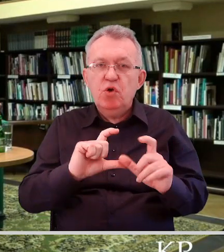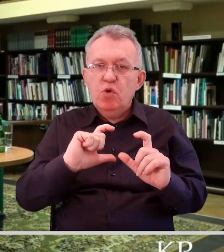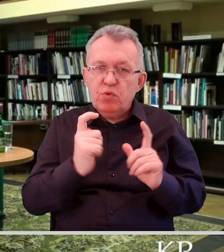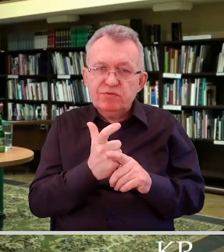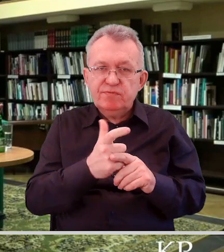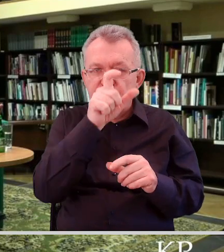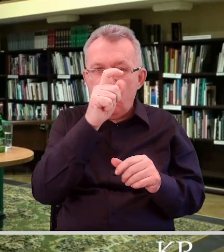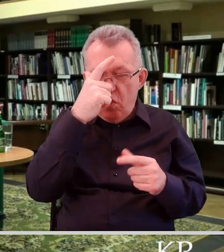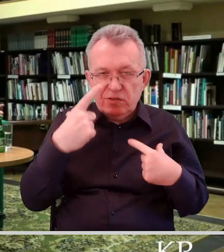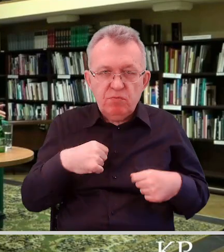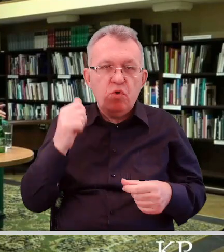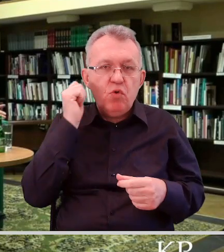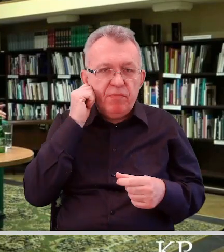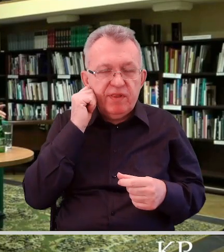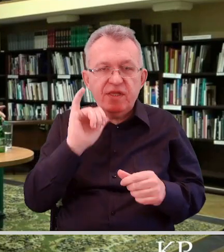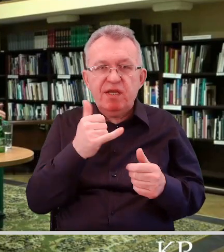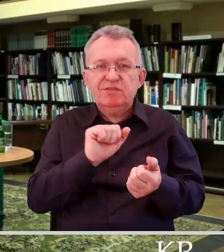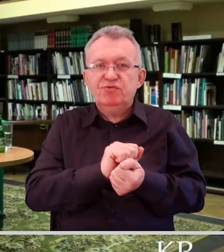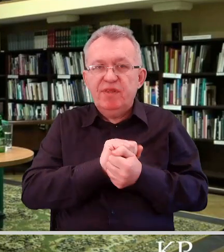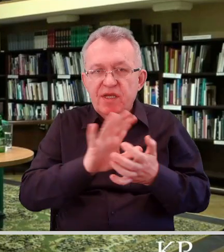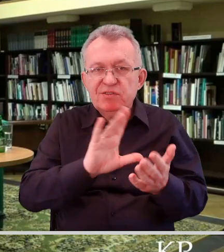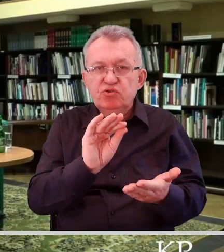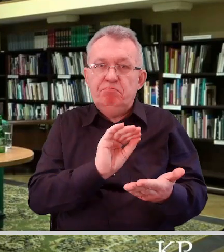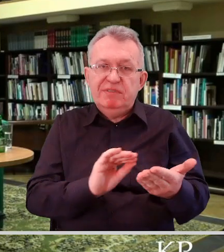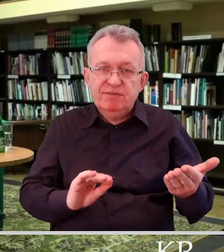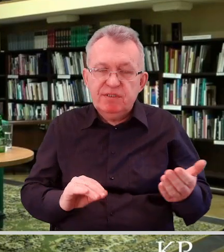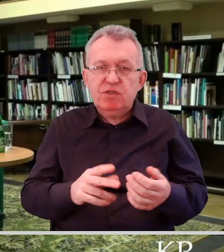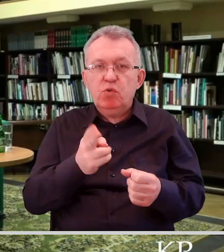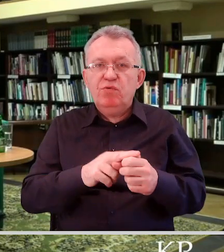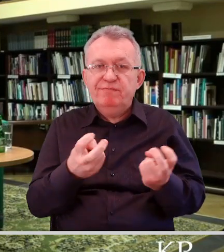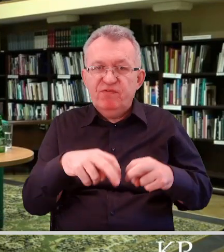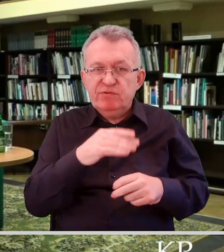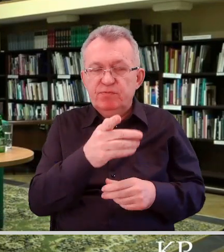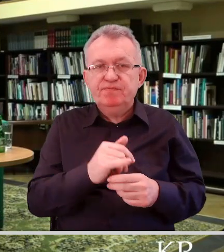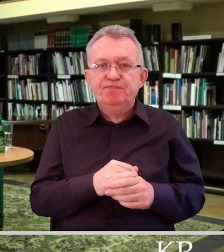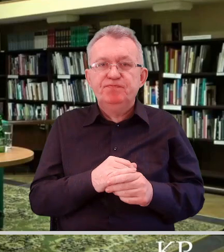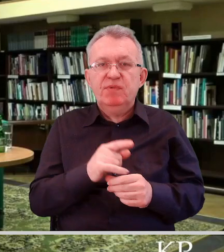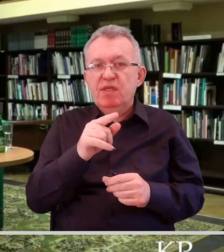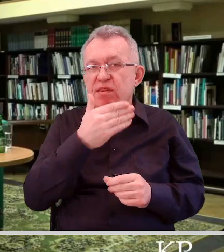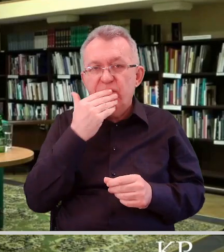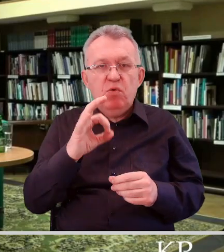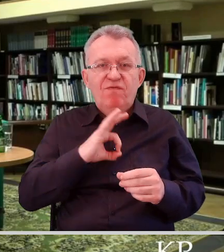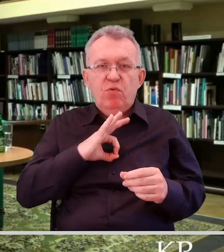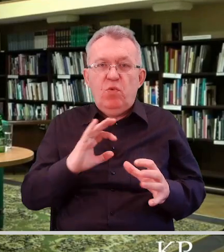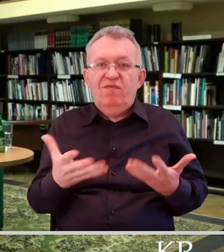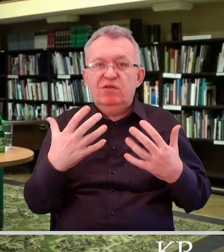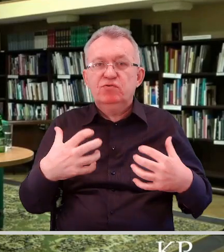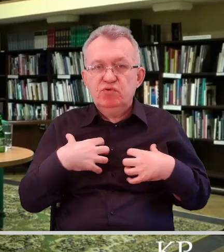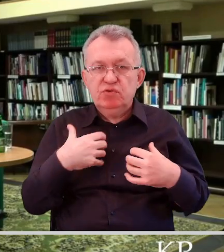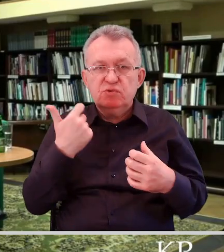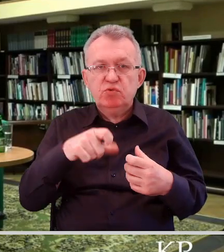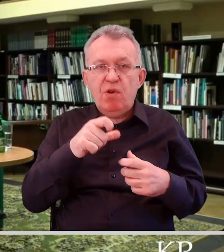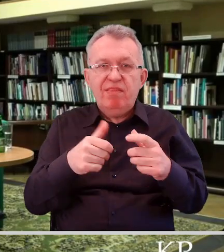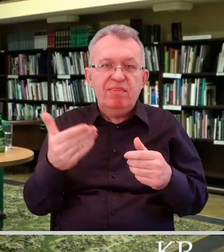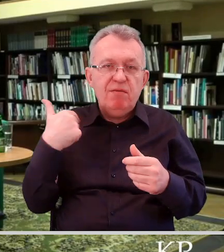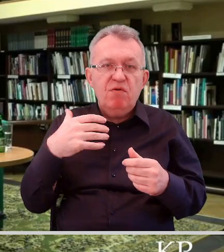postaci kobiece, takie jak dziennikarki czy pisarki, które tam tworzyły i nie miały łatwego zadania, bo to 100 lat temu